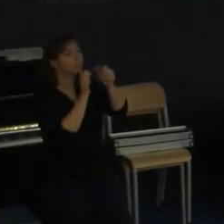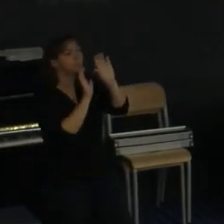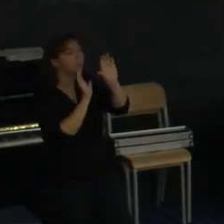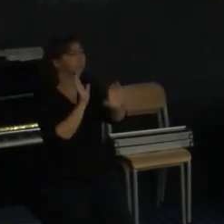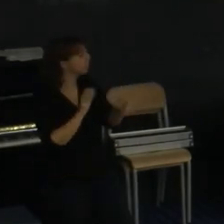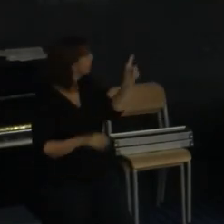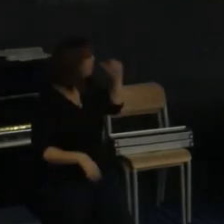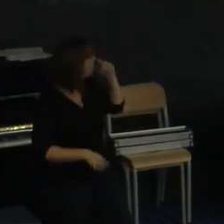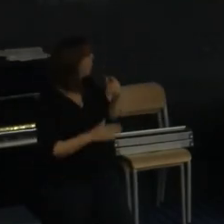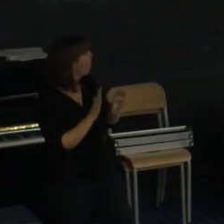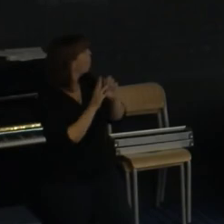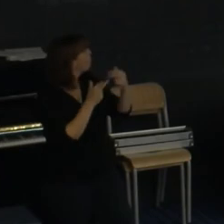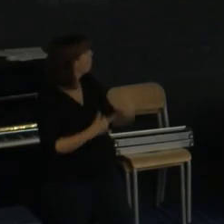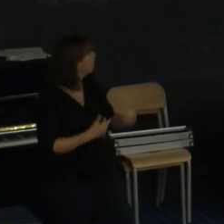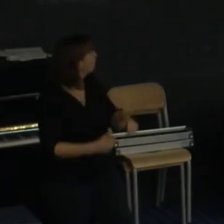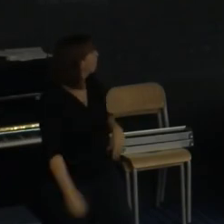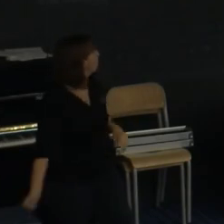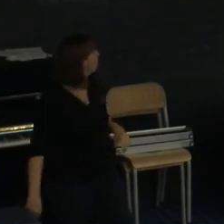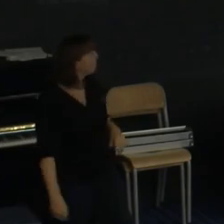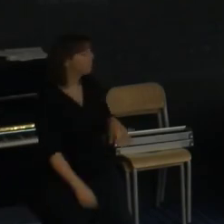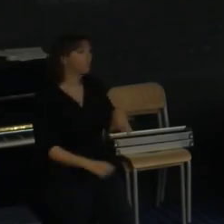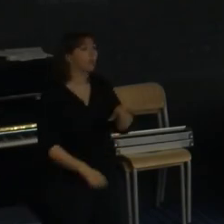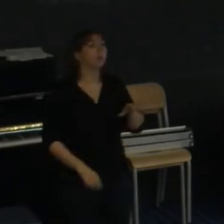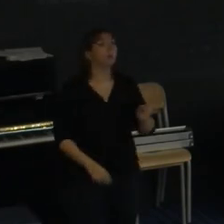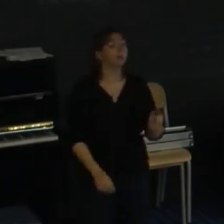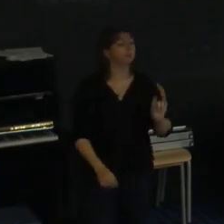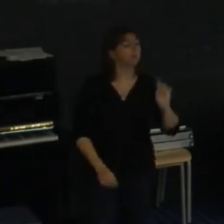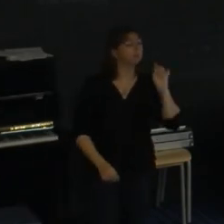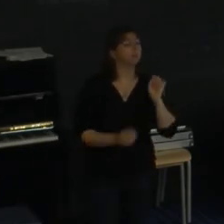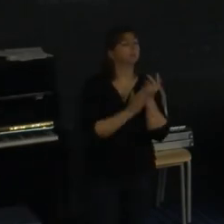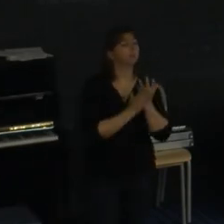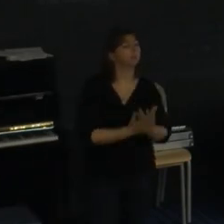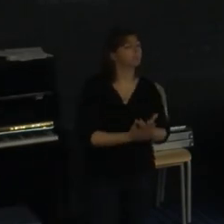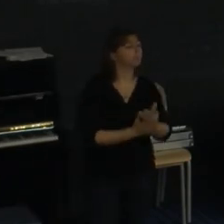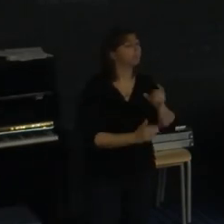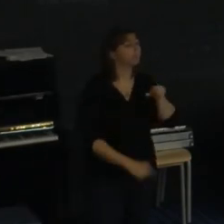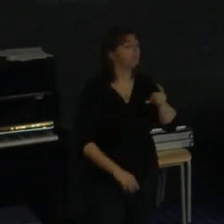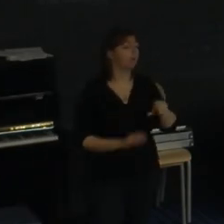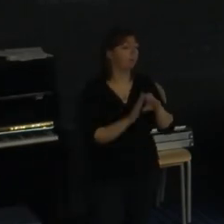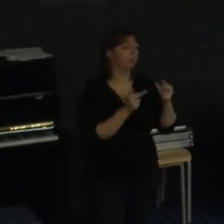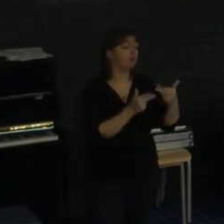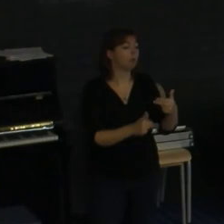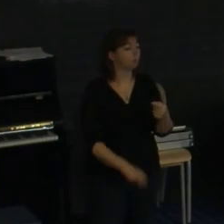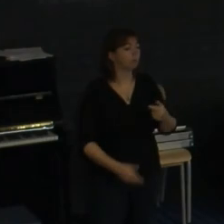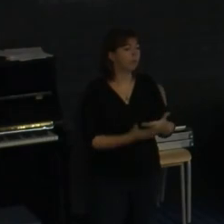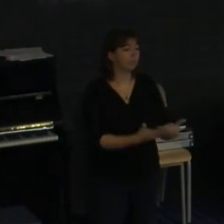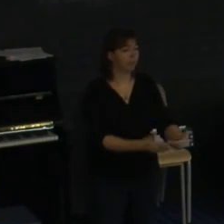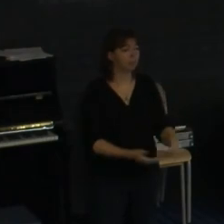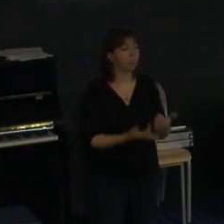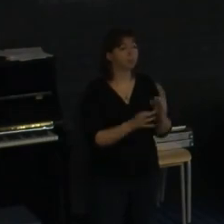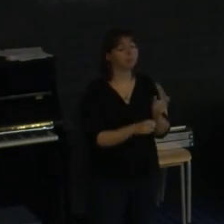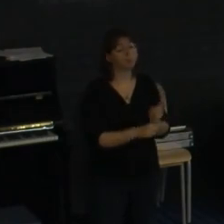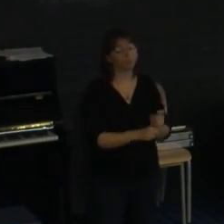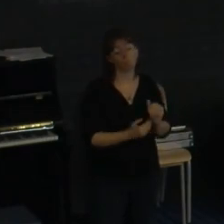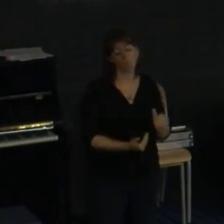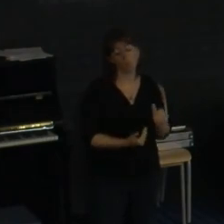code. Le code, je vais le lancer. C'est assez simple. C'est simplement un code qui va attendre 10 secondes et afficher simplement